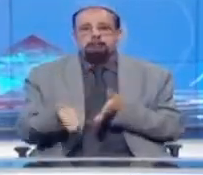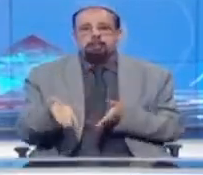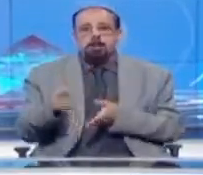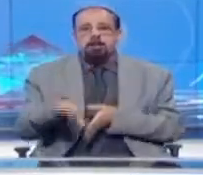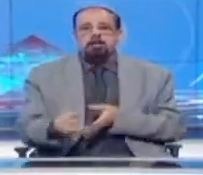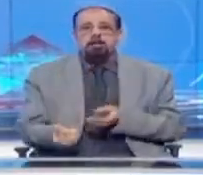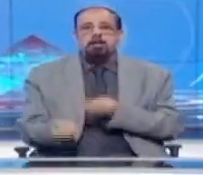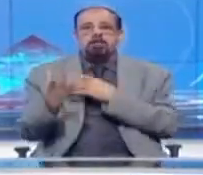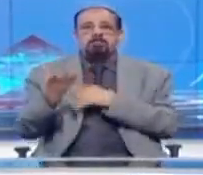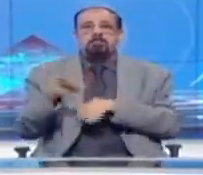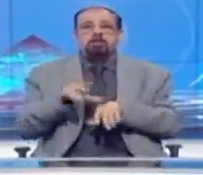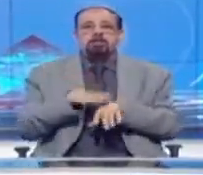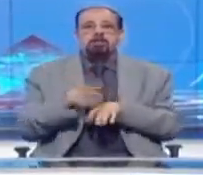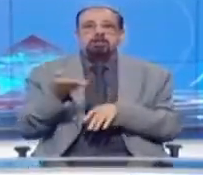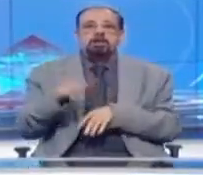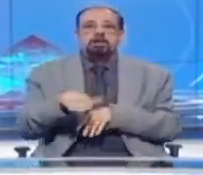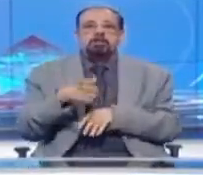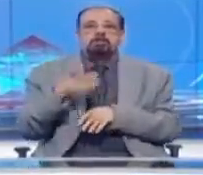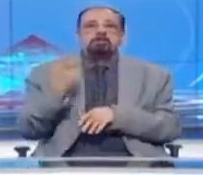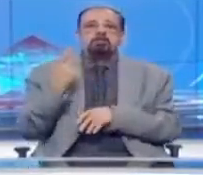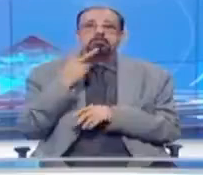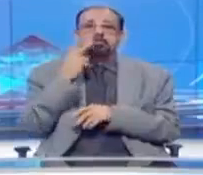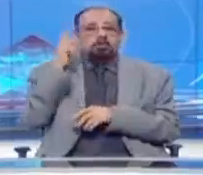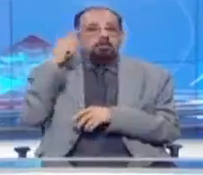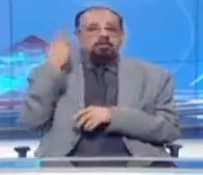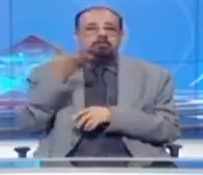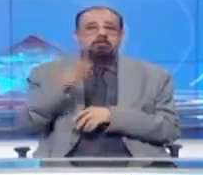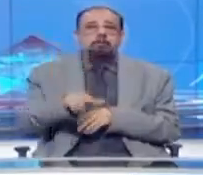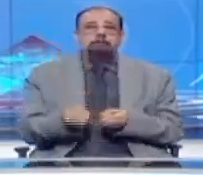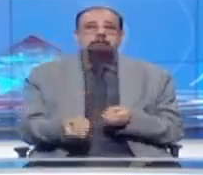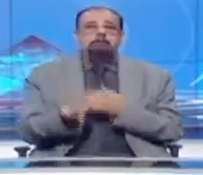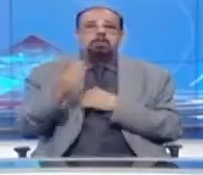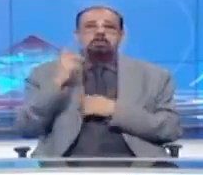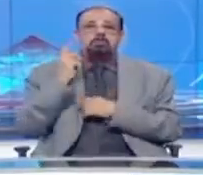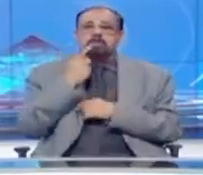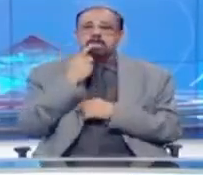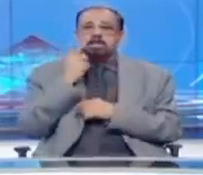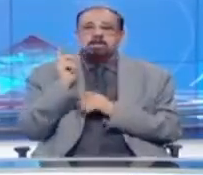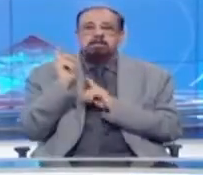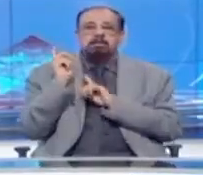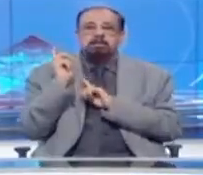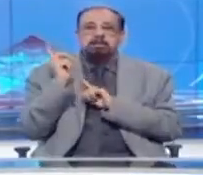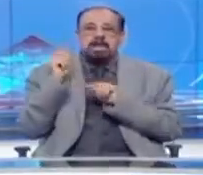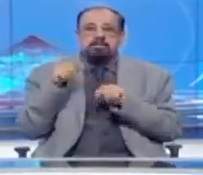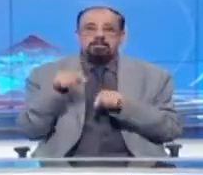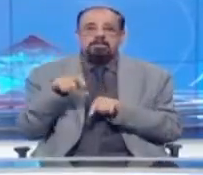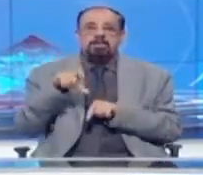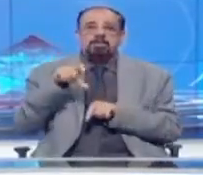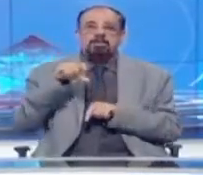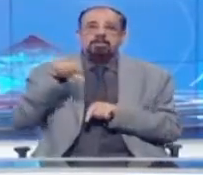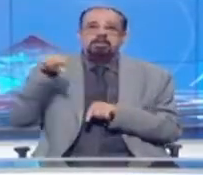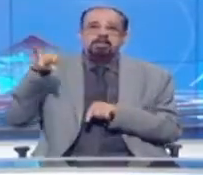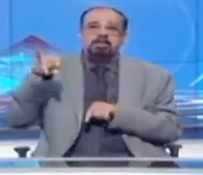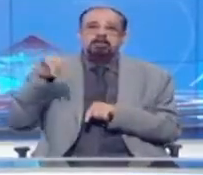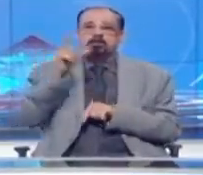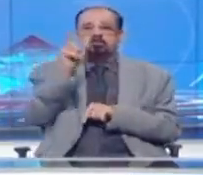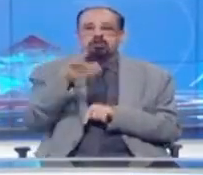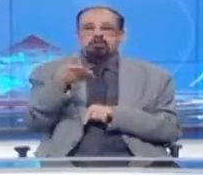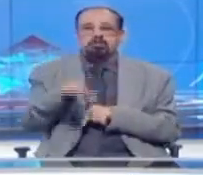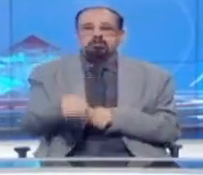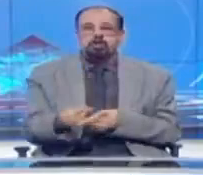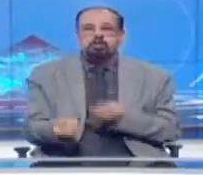الشاب الشهيد، وبذلك ترتفع حصيلة الشهداء الفلسطينيين منذ مطلع العام الجاري ل90